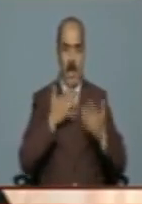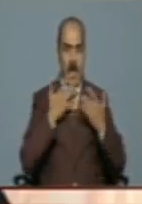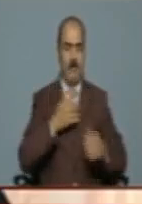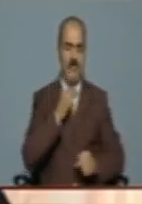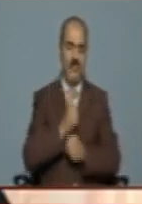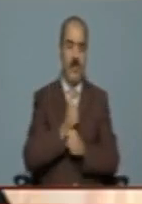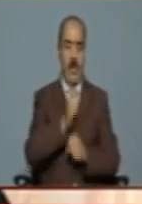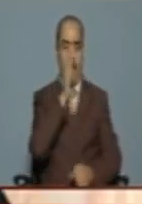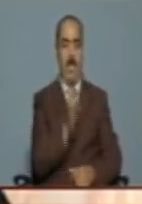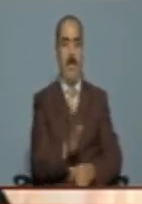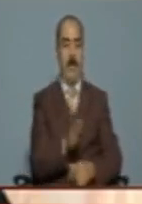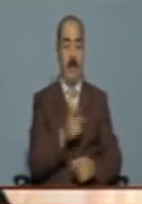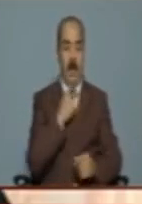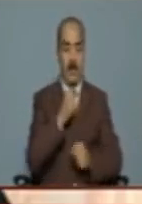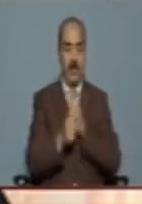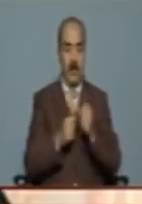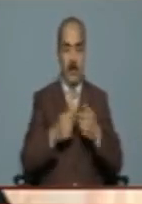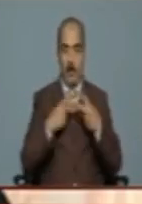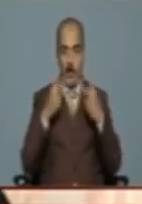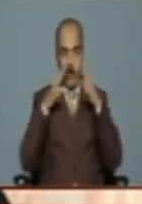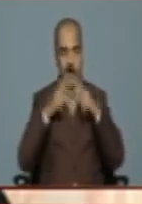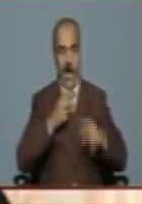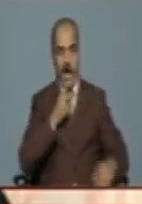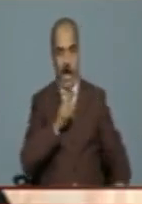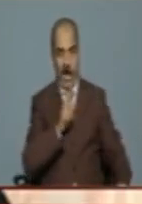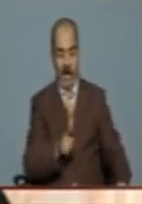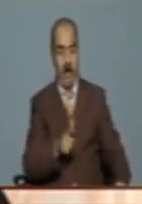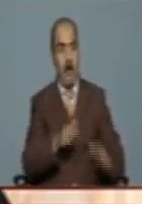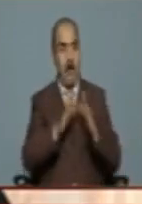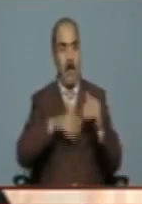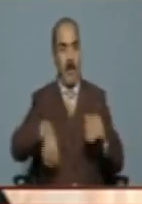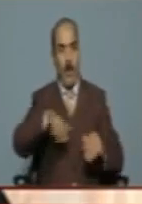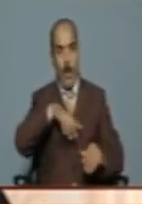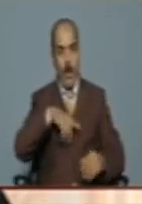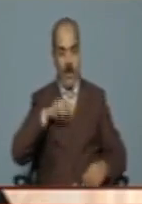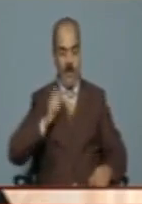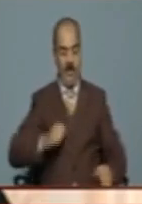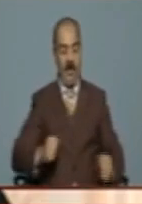وأثبتنا وبحق أن لمصر قضاة.